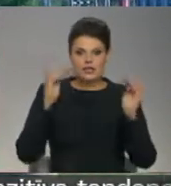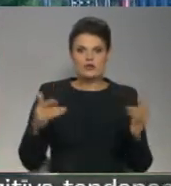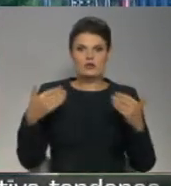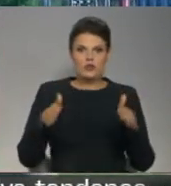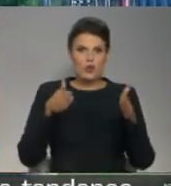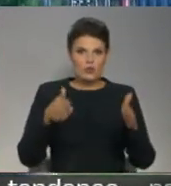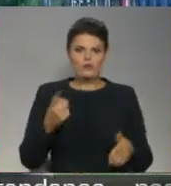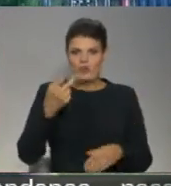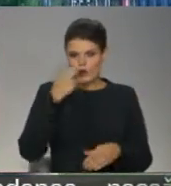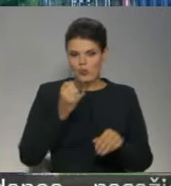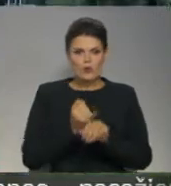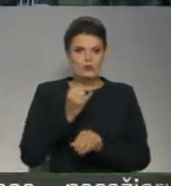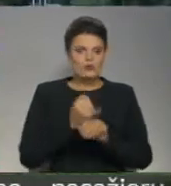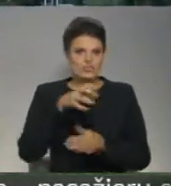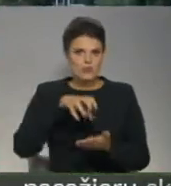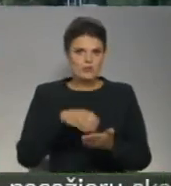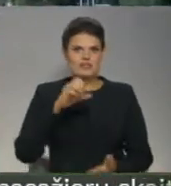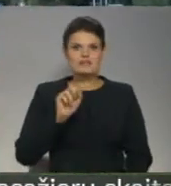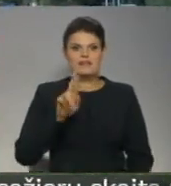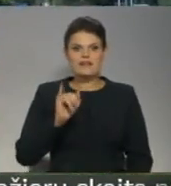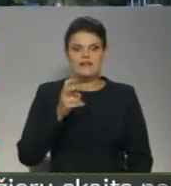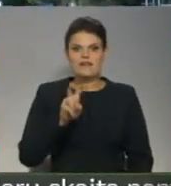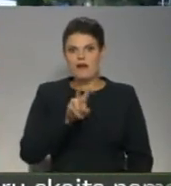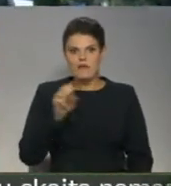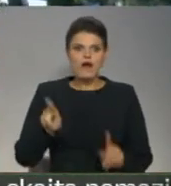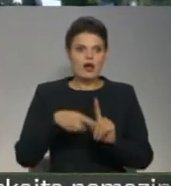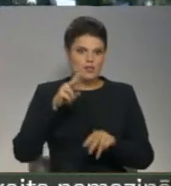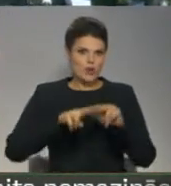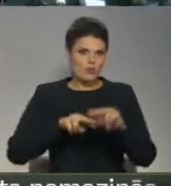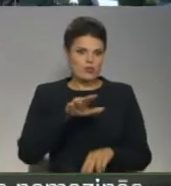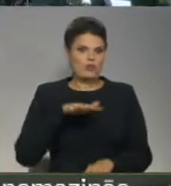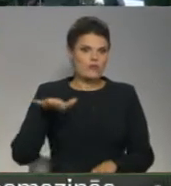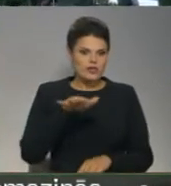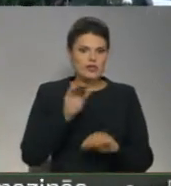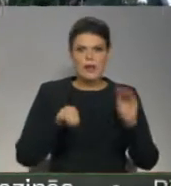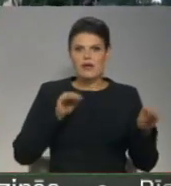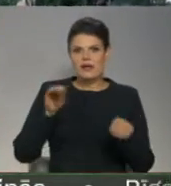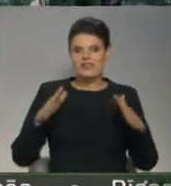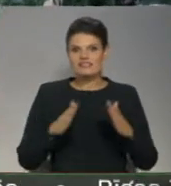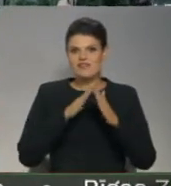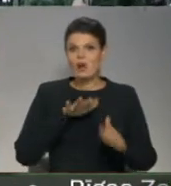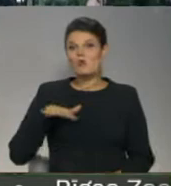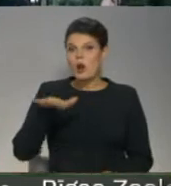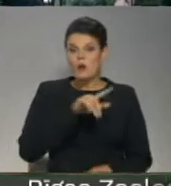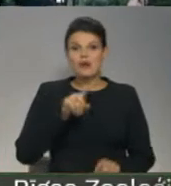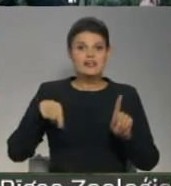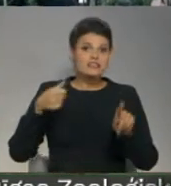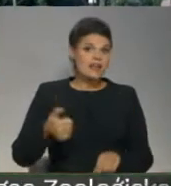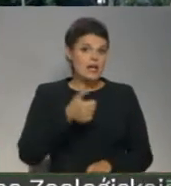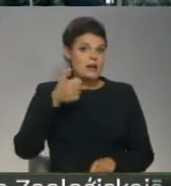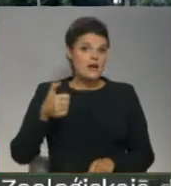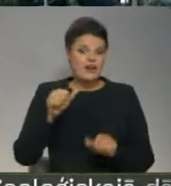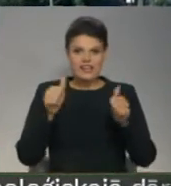kļūst par vienu no turisma objektiem Cernikavā, atkal rosās būvnieki. Šoreiz tiek labi iekārtots svētku laukums, bet līdz nākamajam